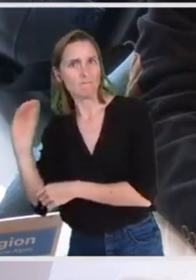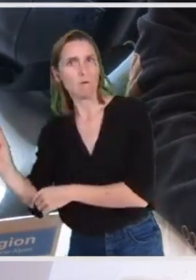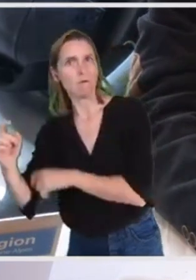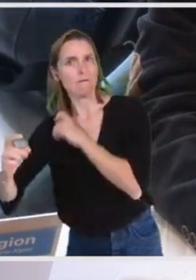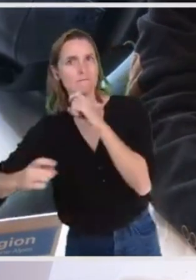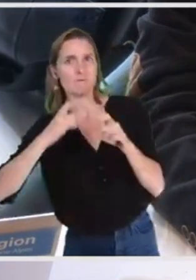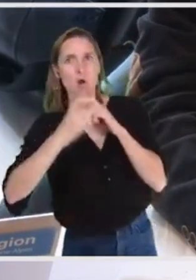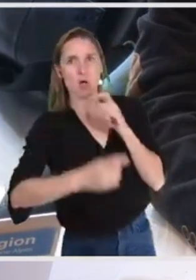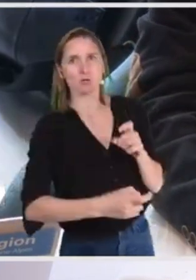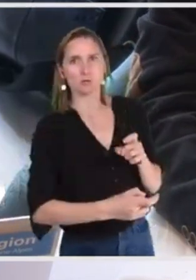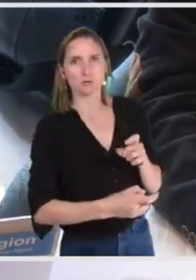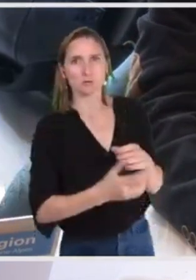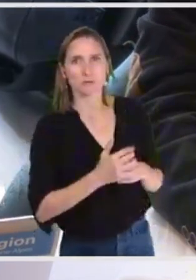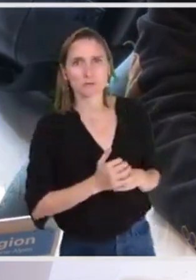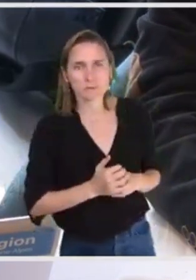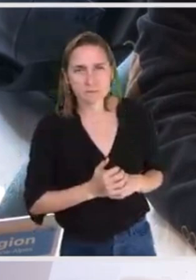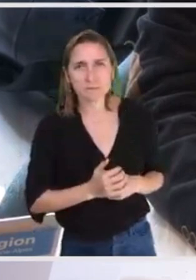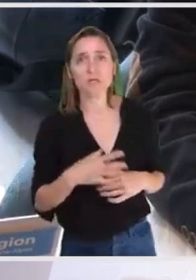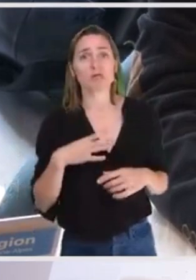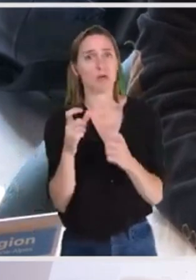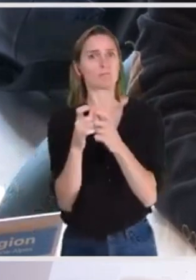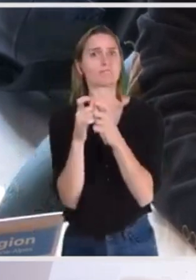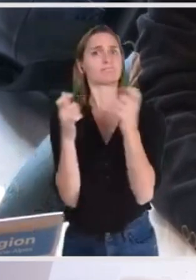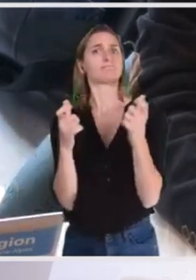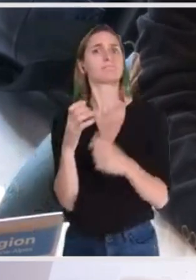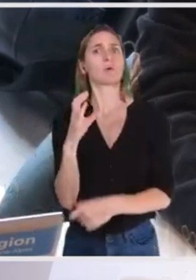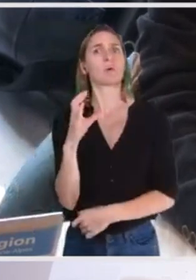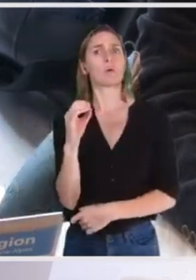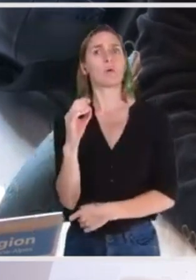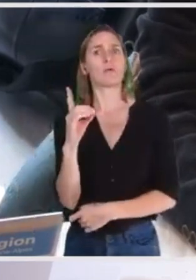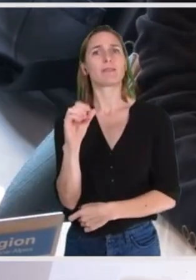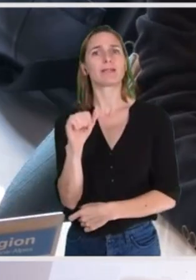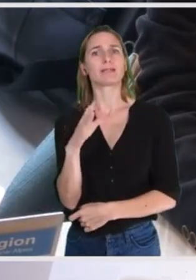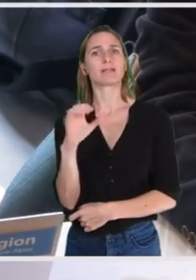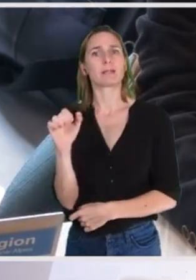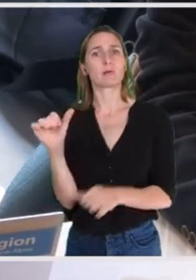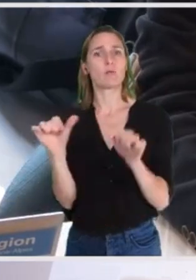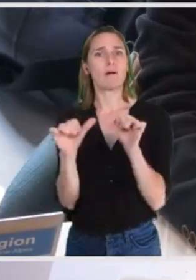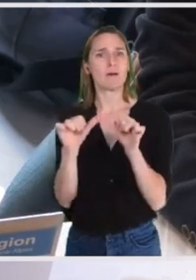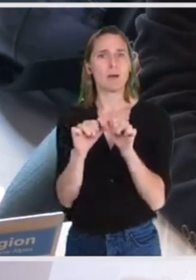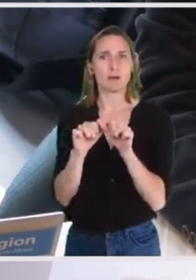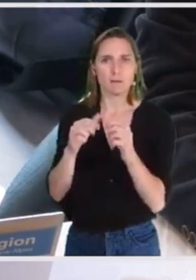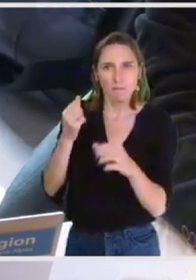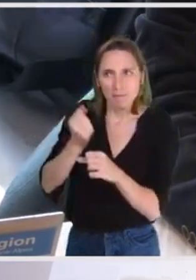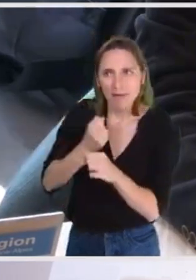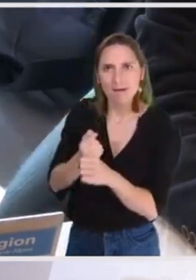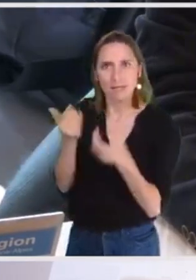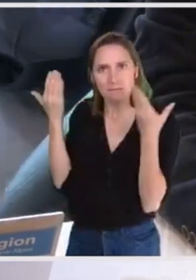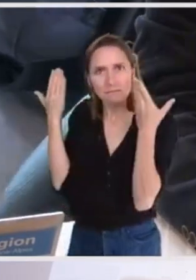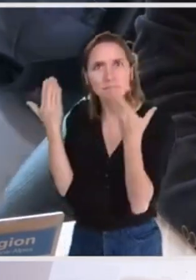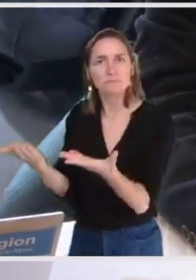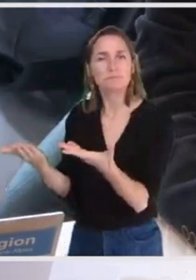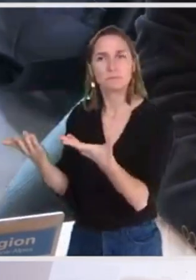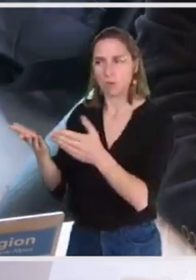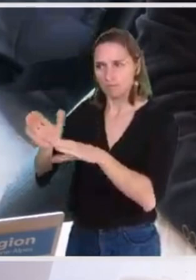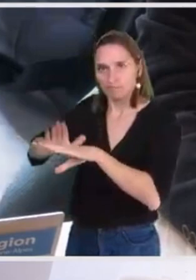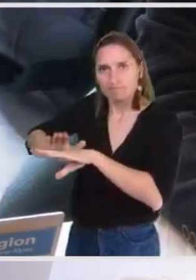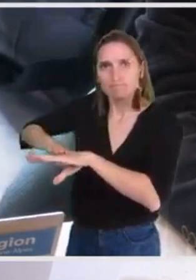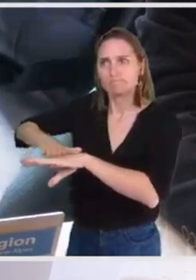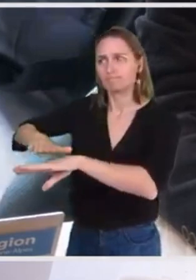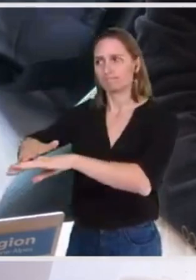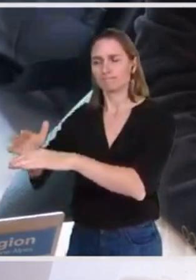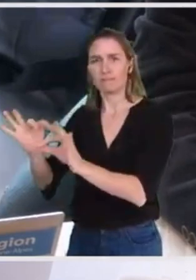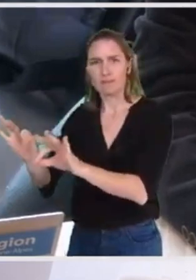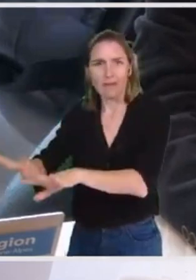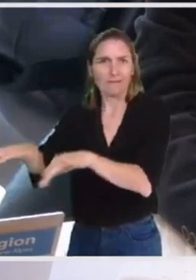Une structure nommée le CODAS travaille sur des actions réparatrices et de prévention de la récidive. Des actions de prévention primaire aussi